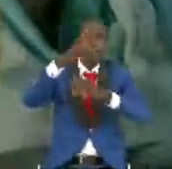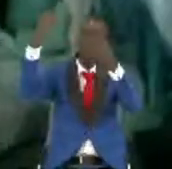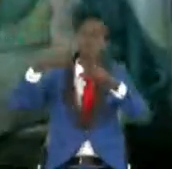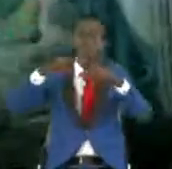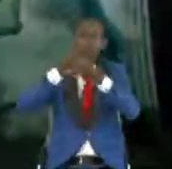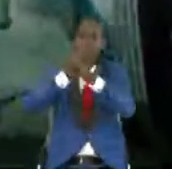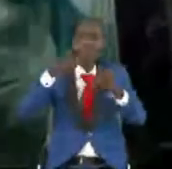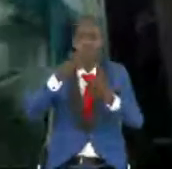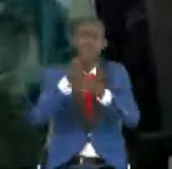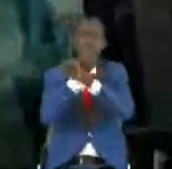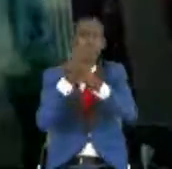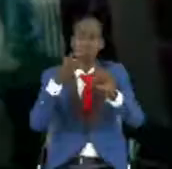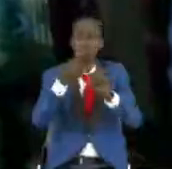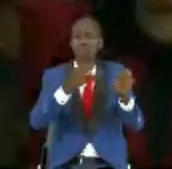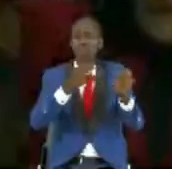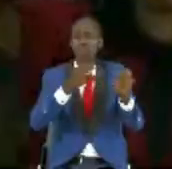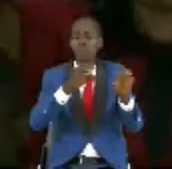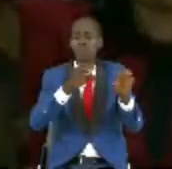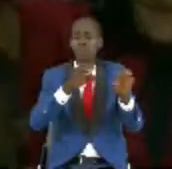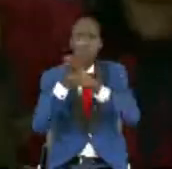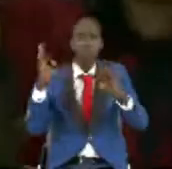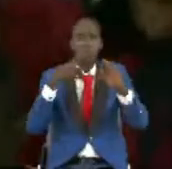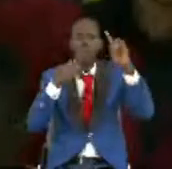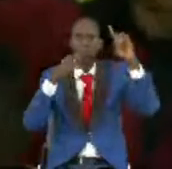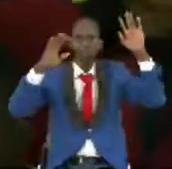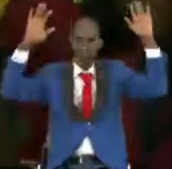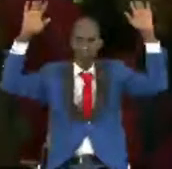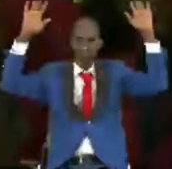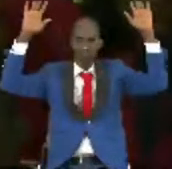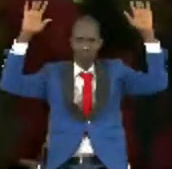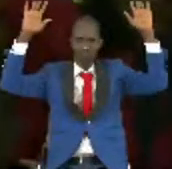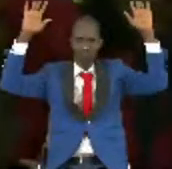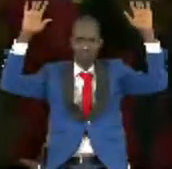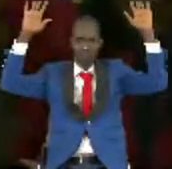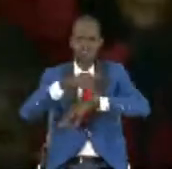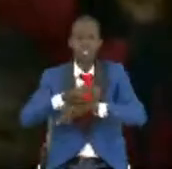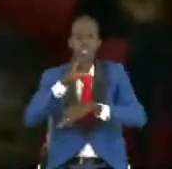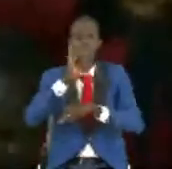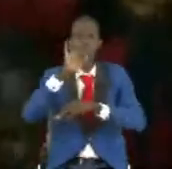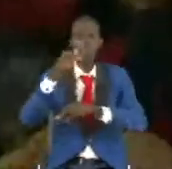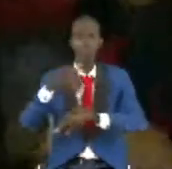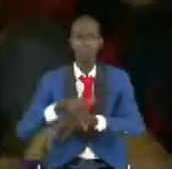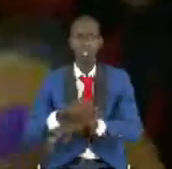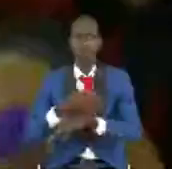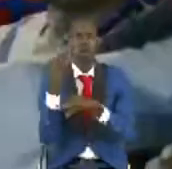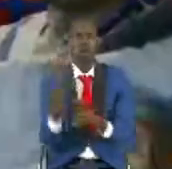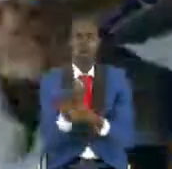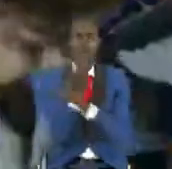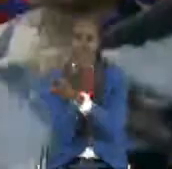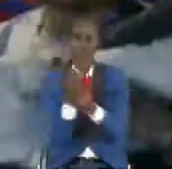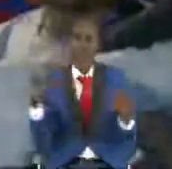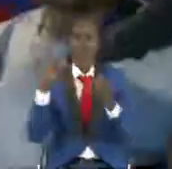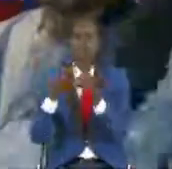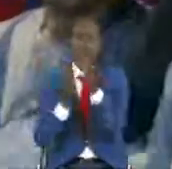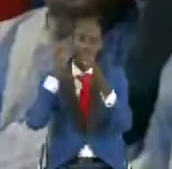sauver, pour te racheter, pour t'affranchir. Qui te voit là-bas ce soir? C'est ta soirée de rédemption au nom